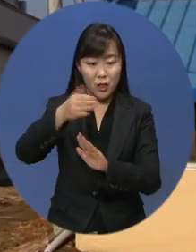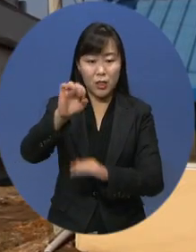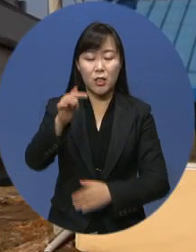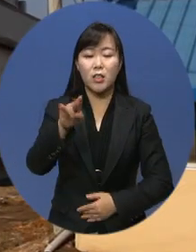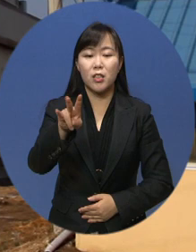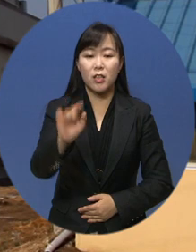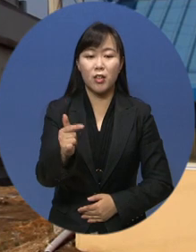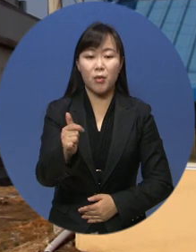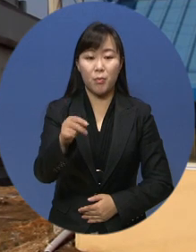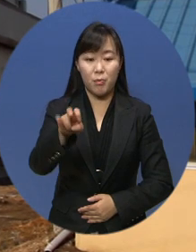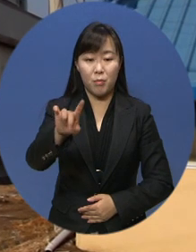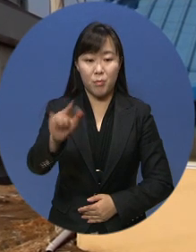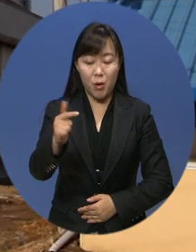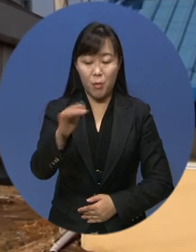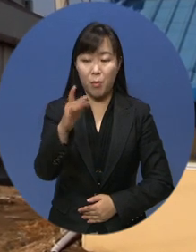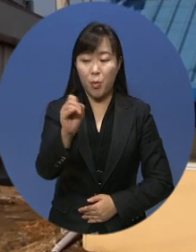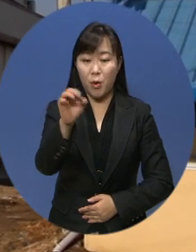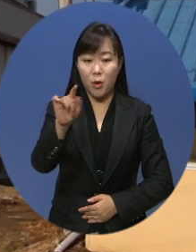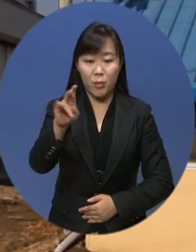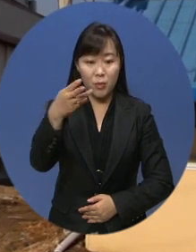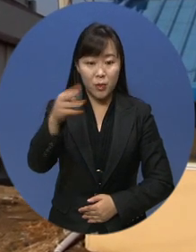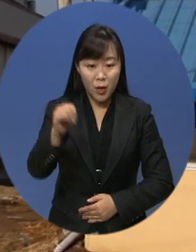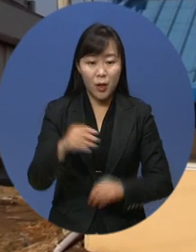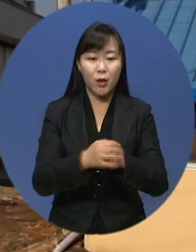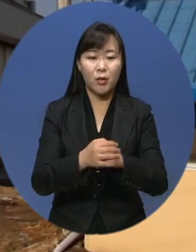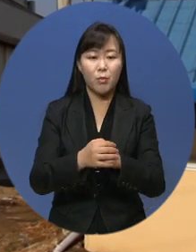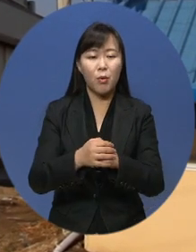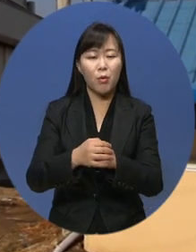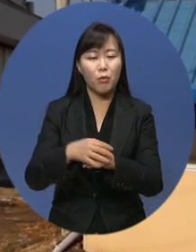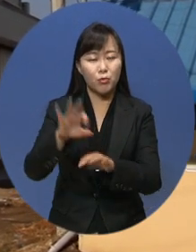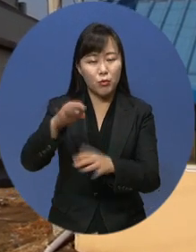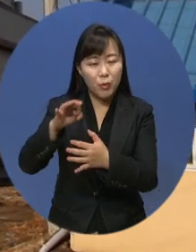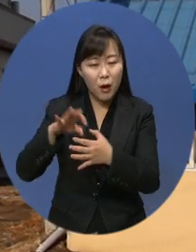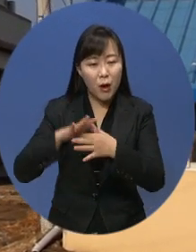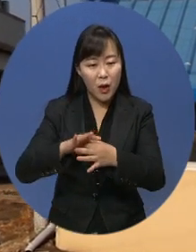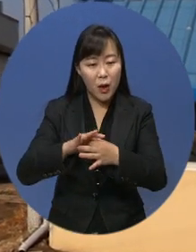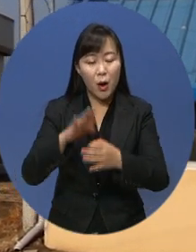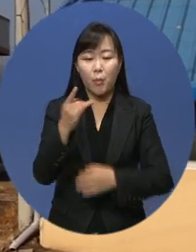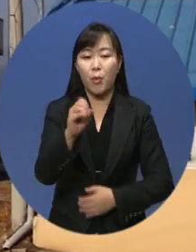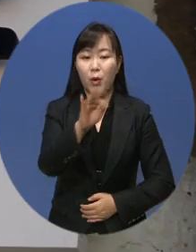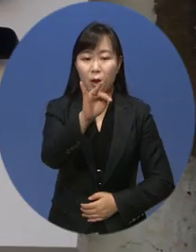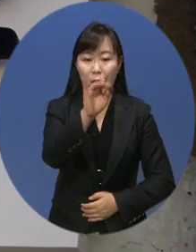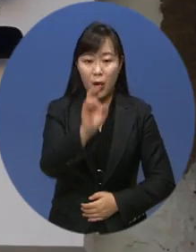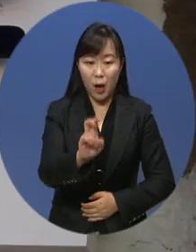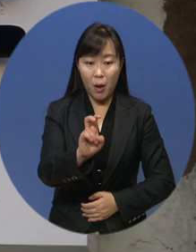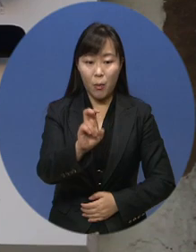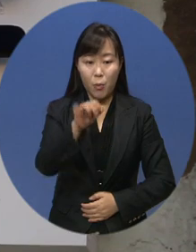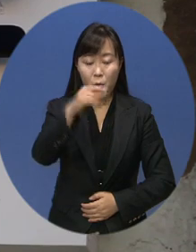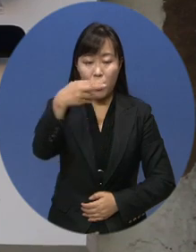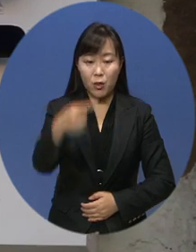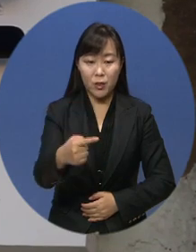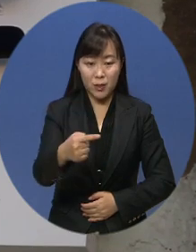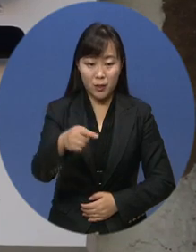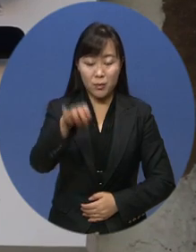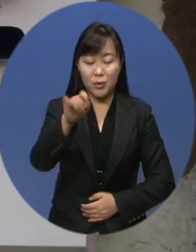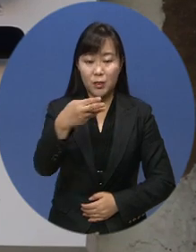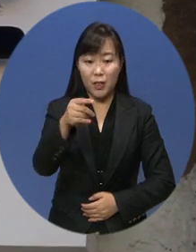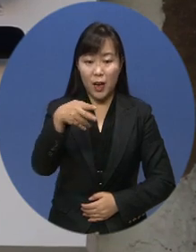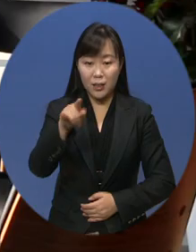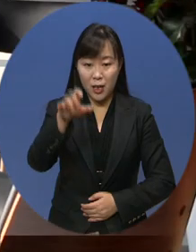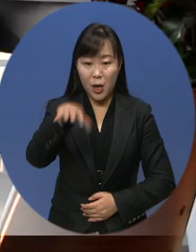봉암리 에 수익창출에 공간 동암 월드 프라자 와 카페 봉합 창고가 문을